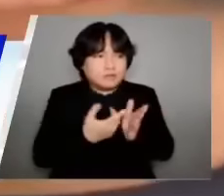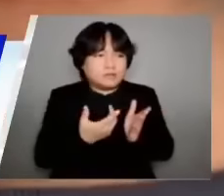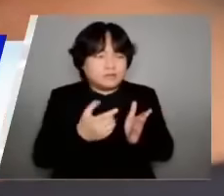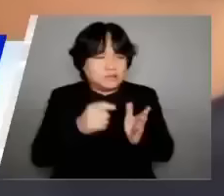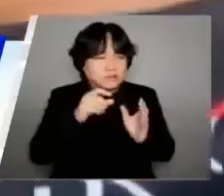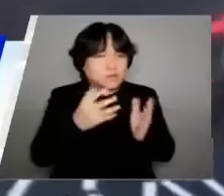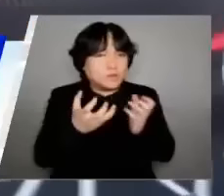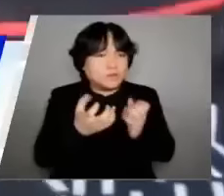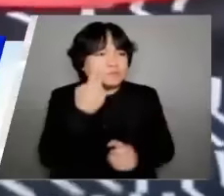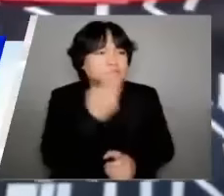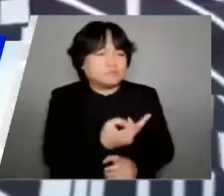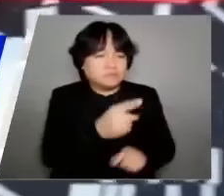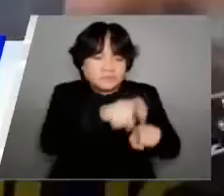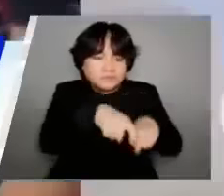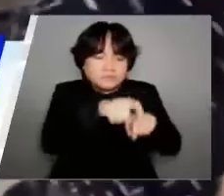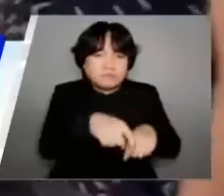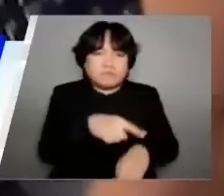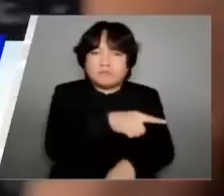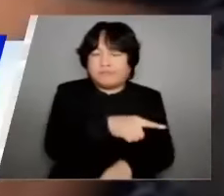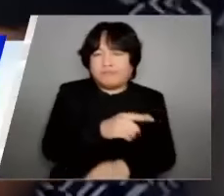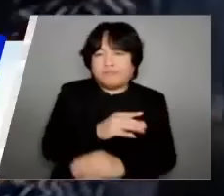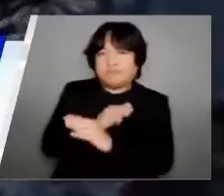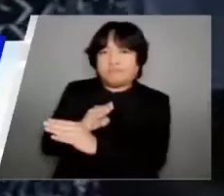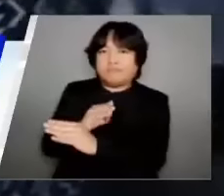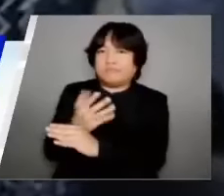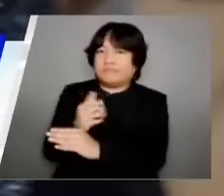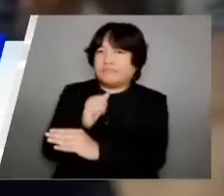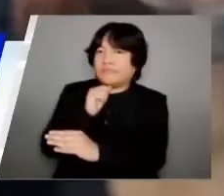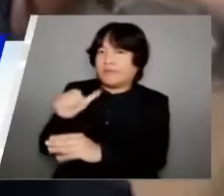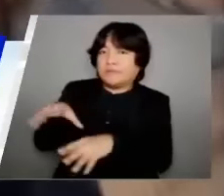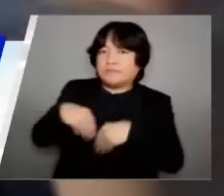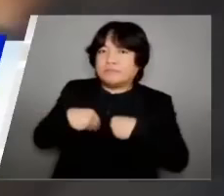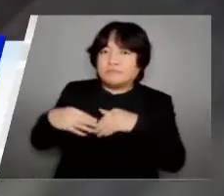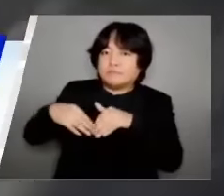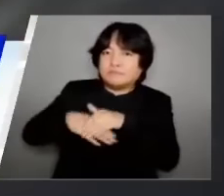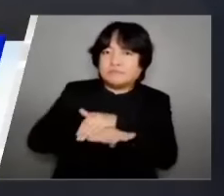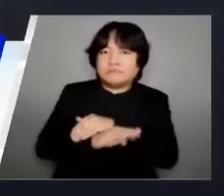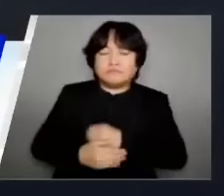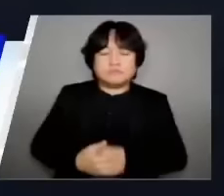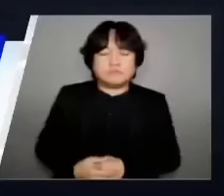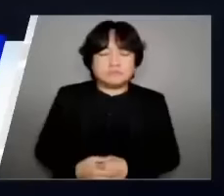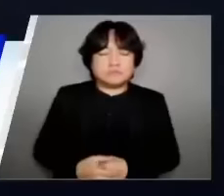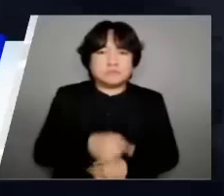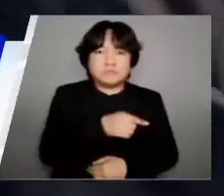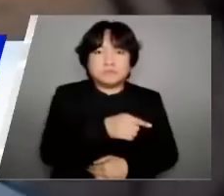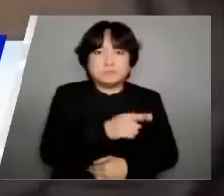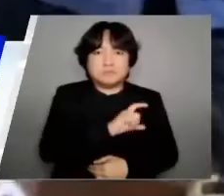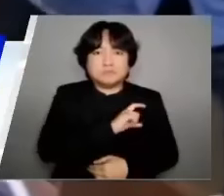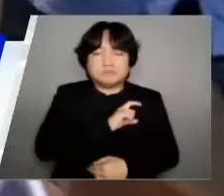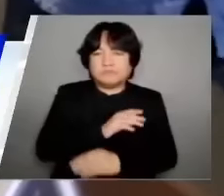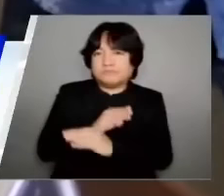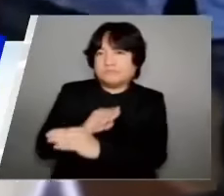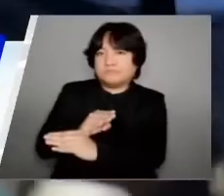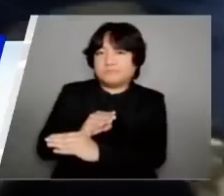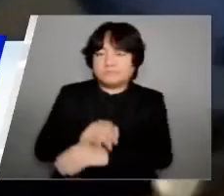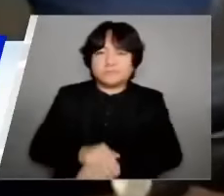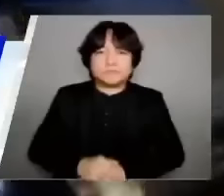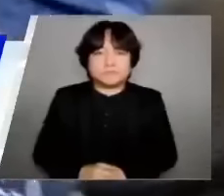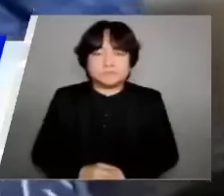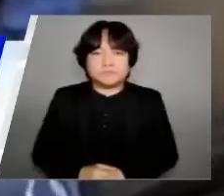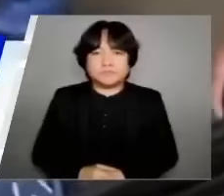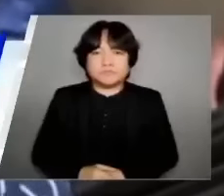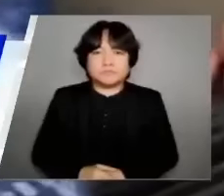hanggang ngayon, hindi kayo nag-answer. Sinubukan niyang pumasok sa basement pero hinarang ng pulis ang grupo. Hawak ng inyong